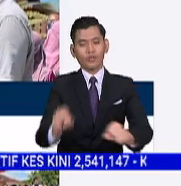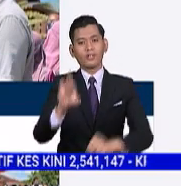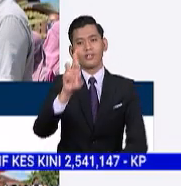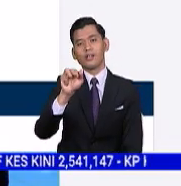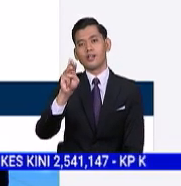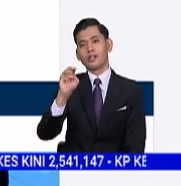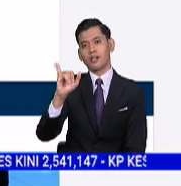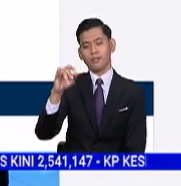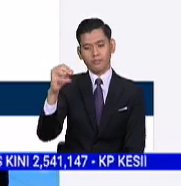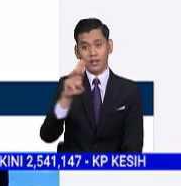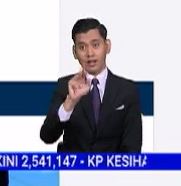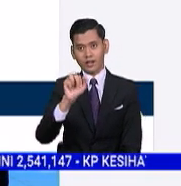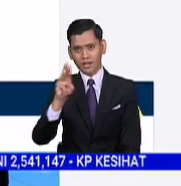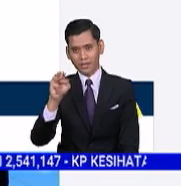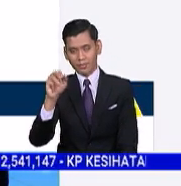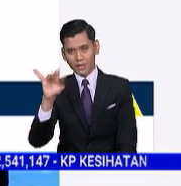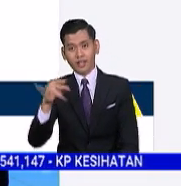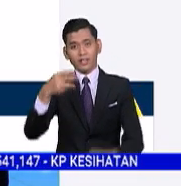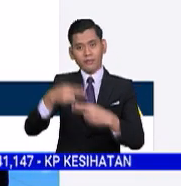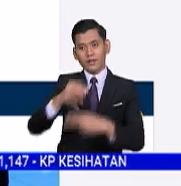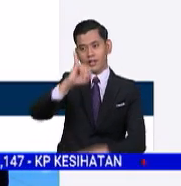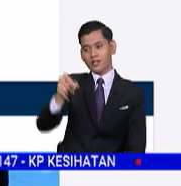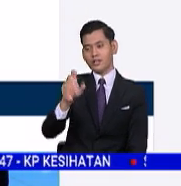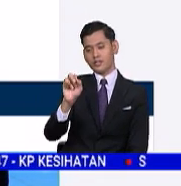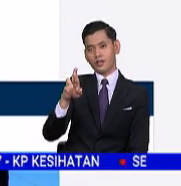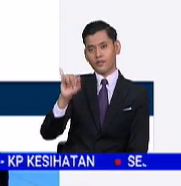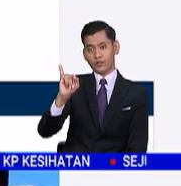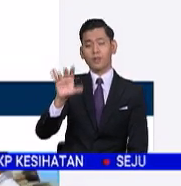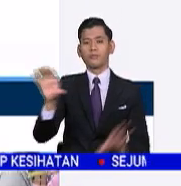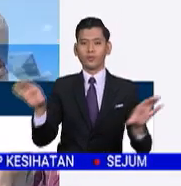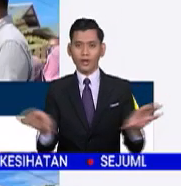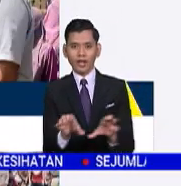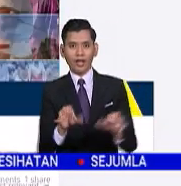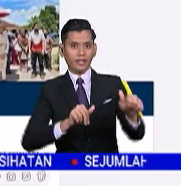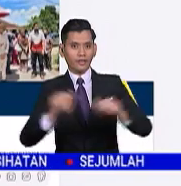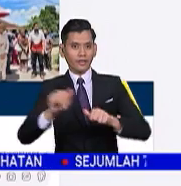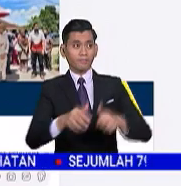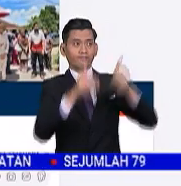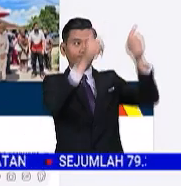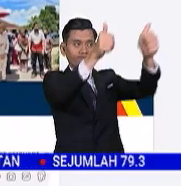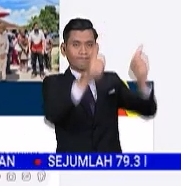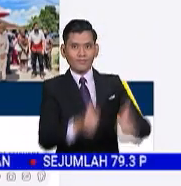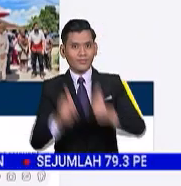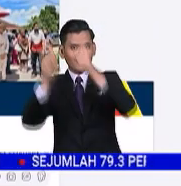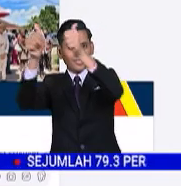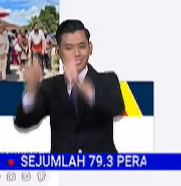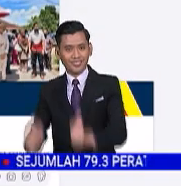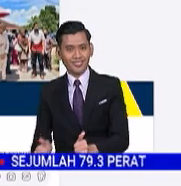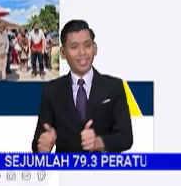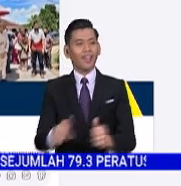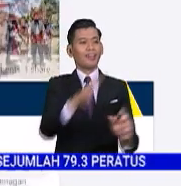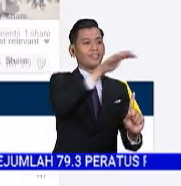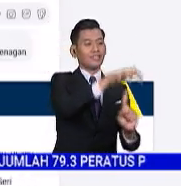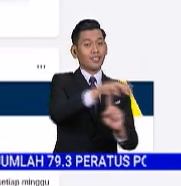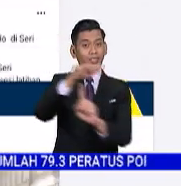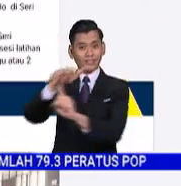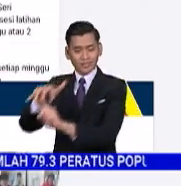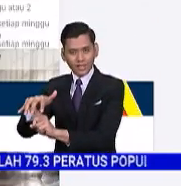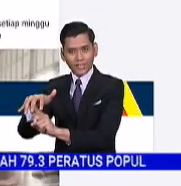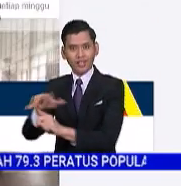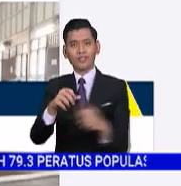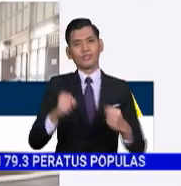Safri memulakan aktiviti di laman sosial dengan sesi pemasangan sepanduk di Warung Legend Sungai Rambai dan beramah